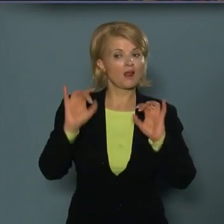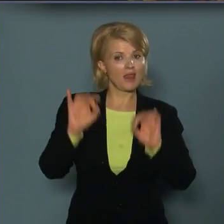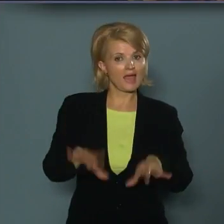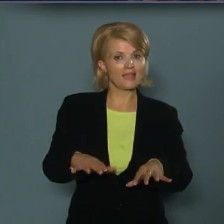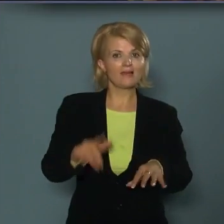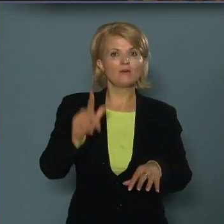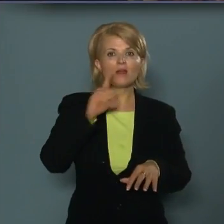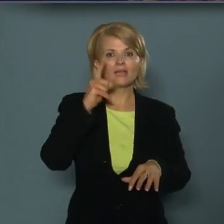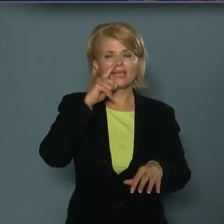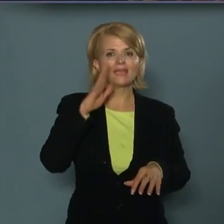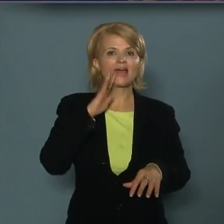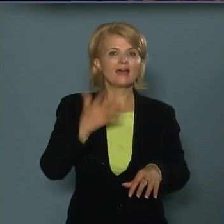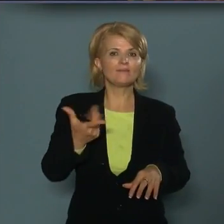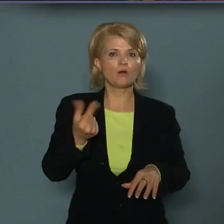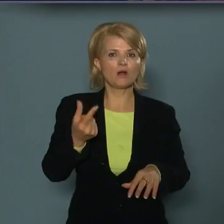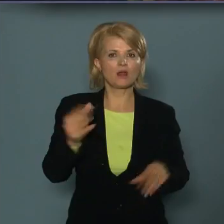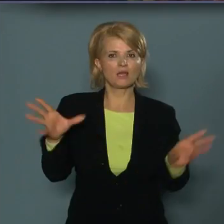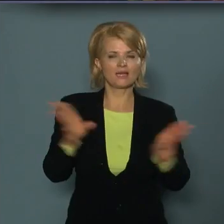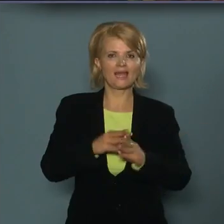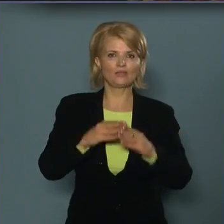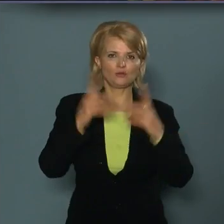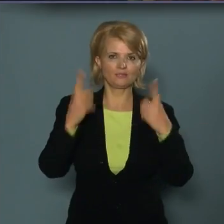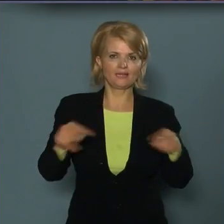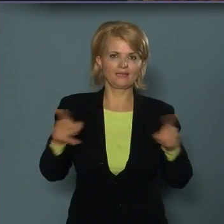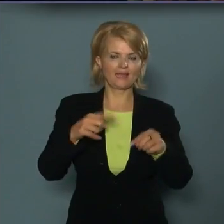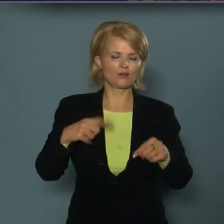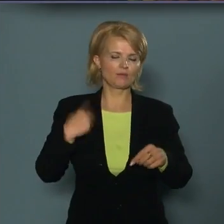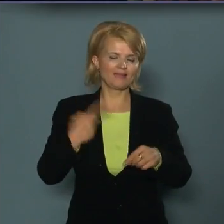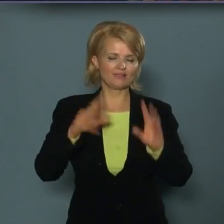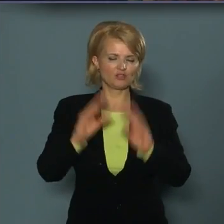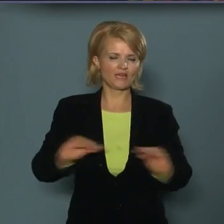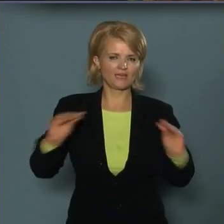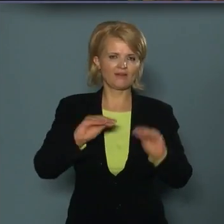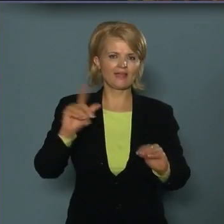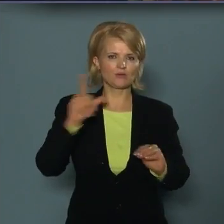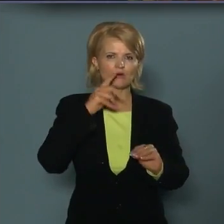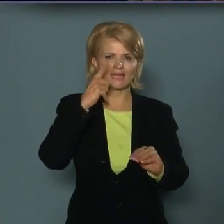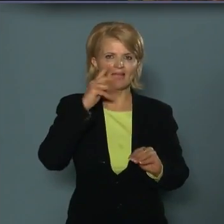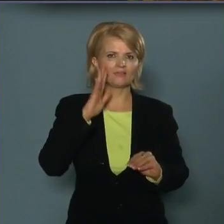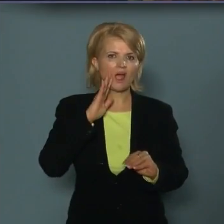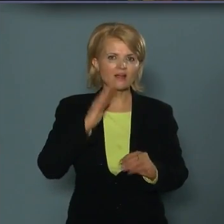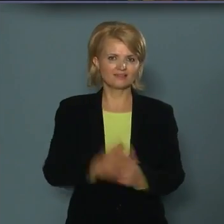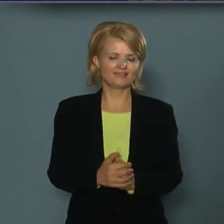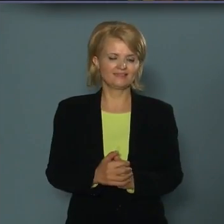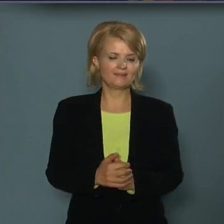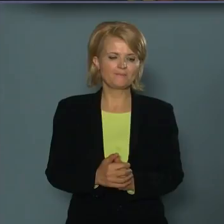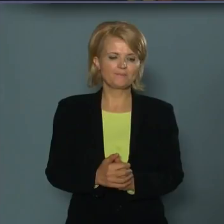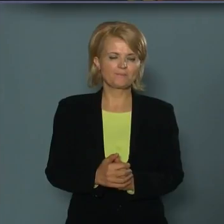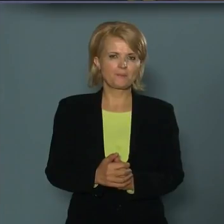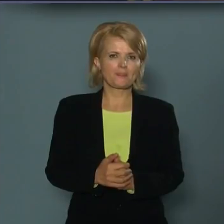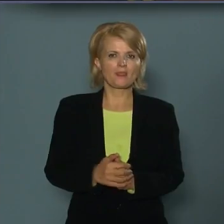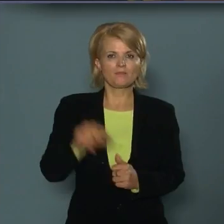leányával, Lénával fog együtt énekelni. Léna a mi növendékünk, úgyhogy ezt a soha visszanemtérő alkalmat